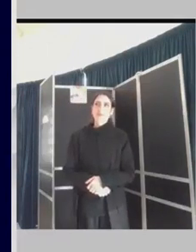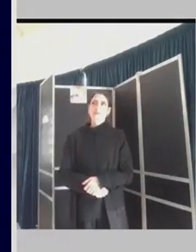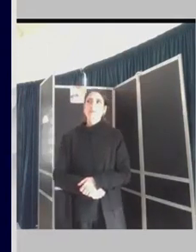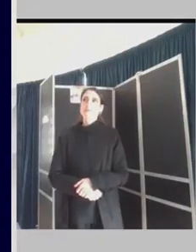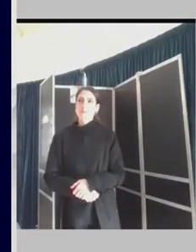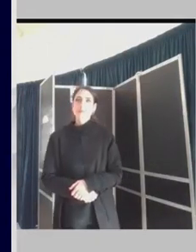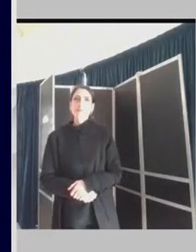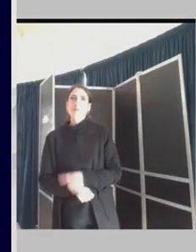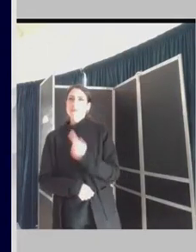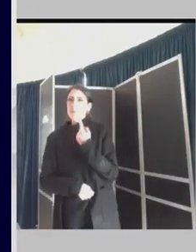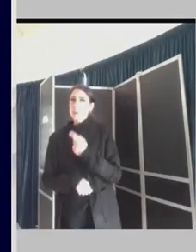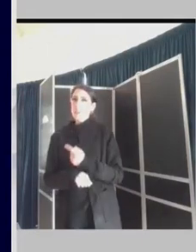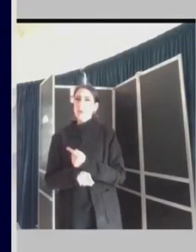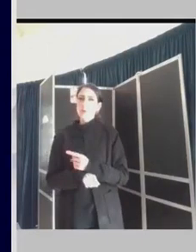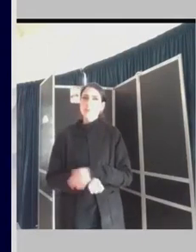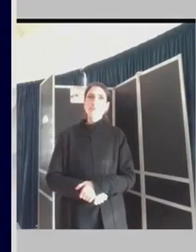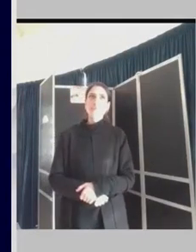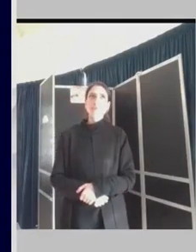Allora, un secondo.